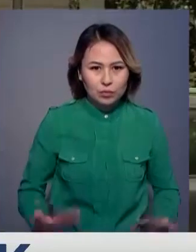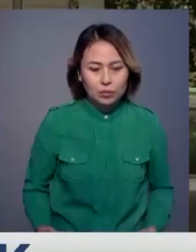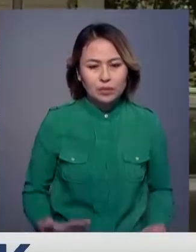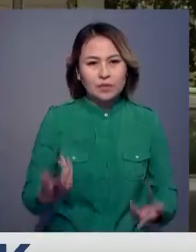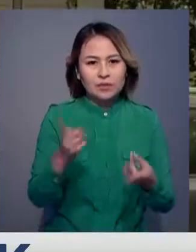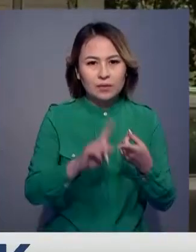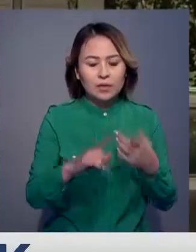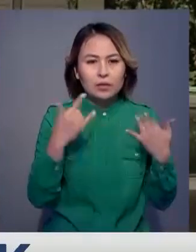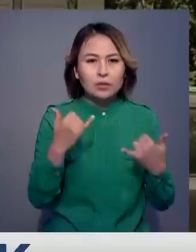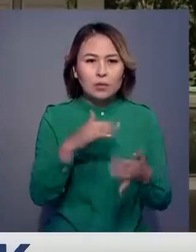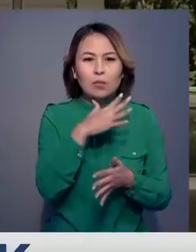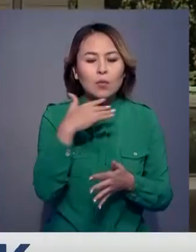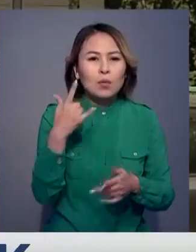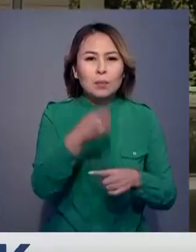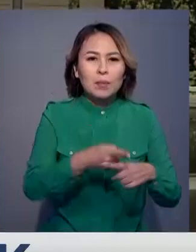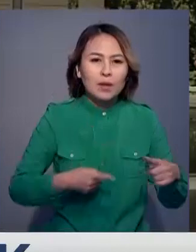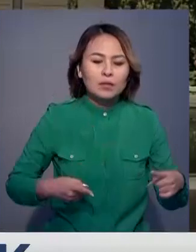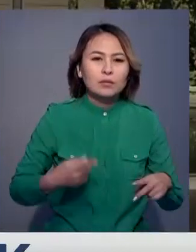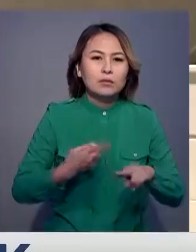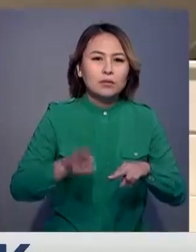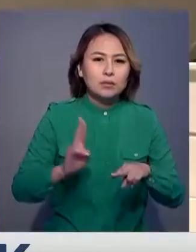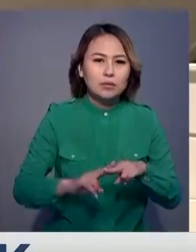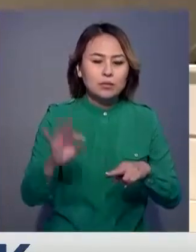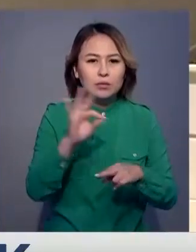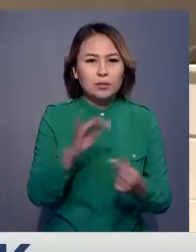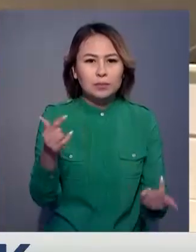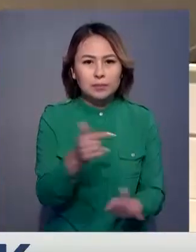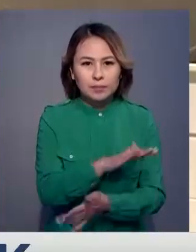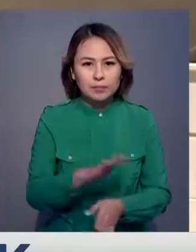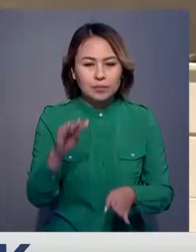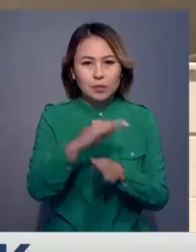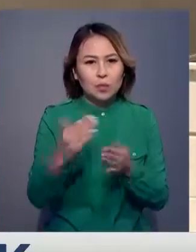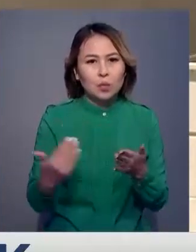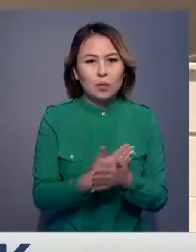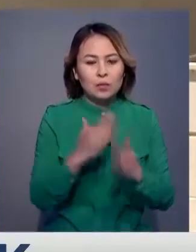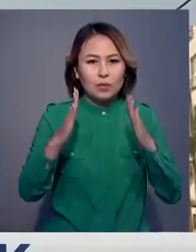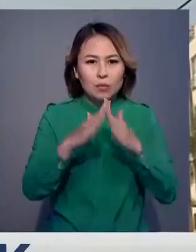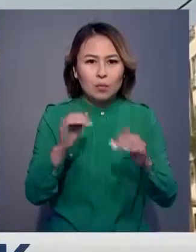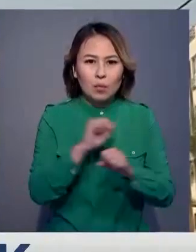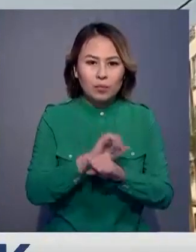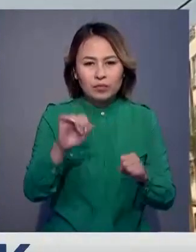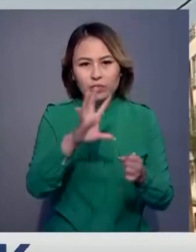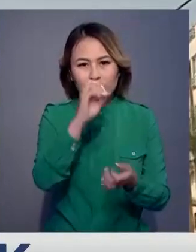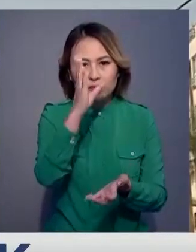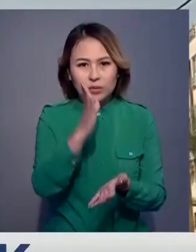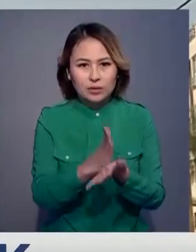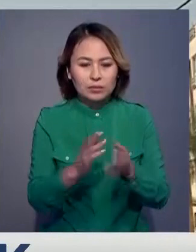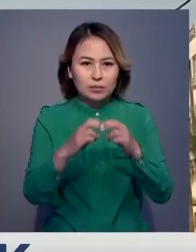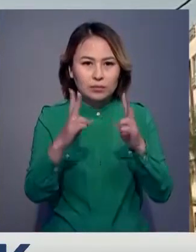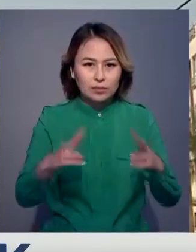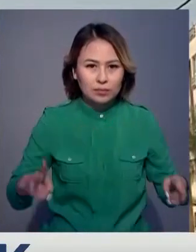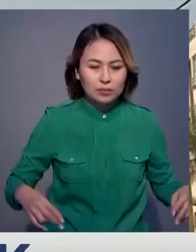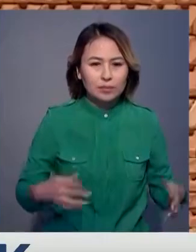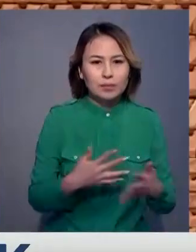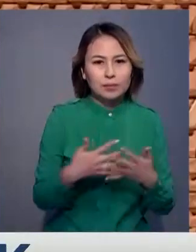қатысты. Олардың жартысы сейсмикалық қауіпсіздік талаптарына сай емес. Жаңа үйлерде бомба паналар бар. Олар ғимараттың